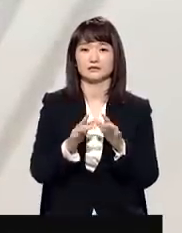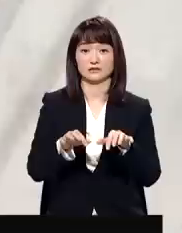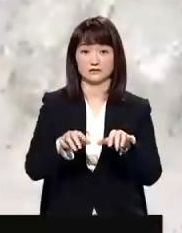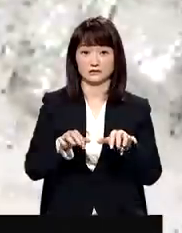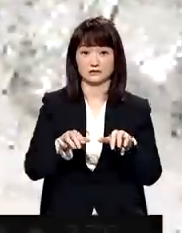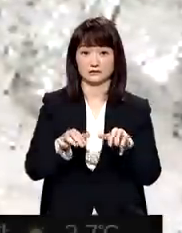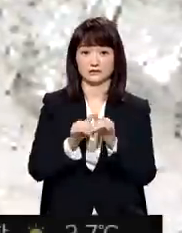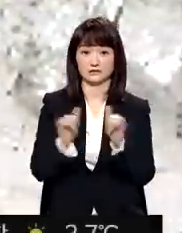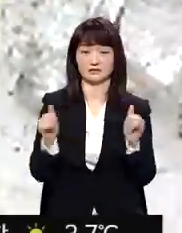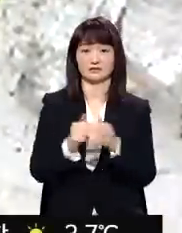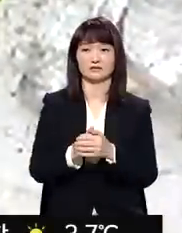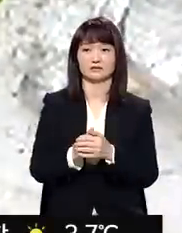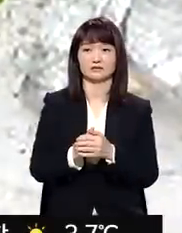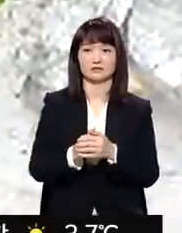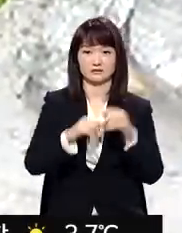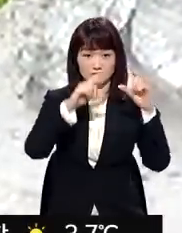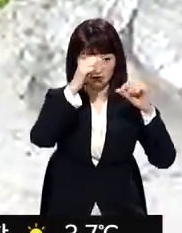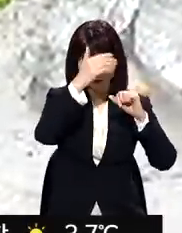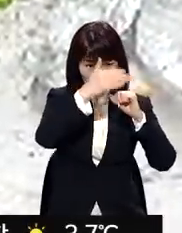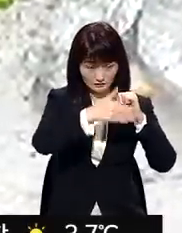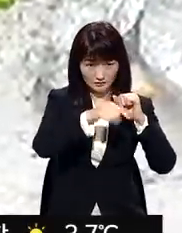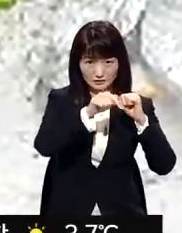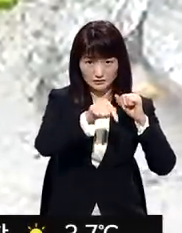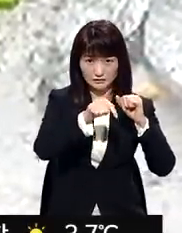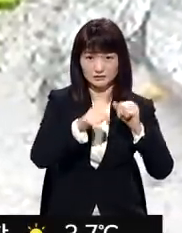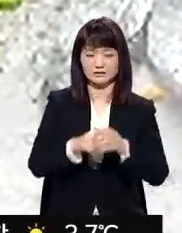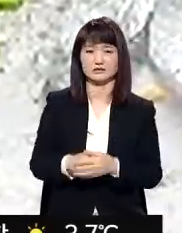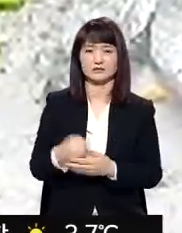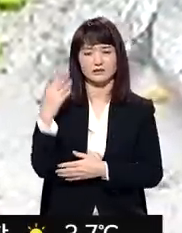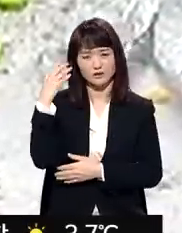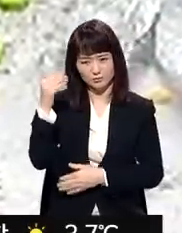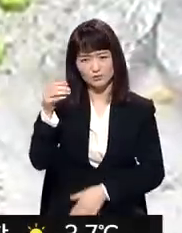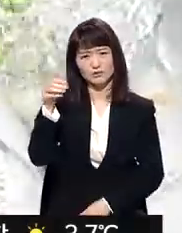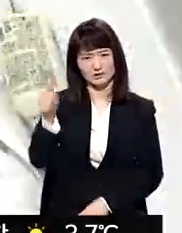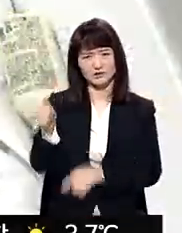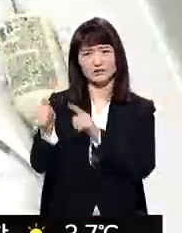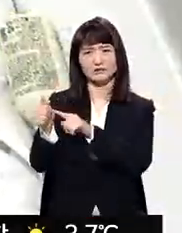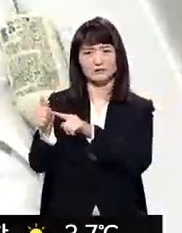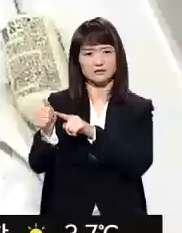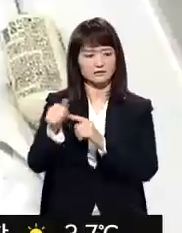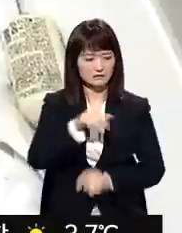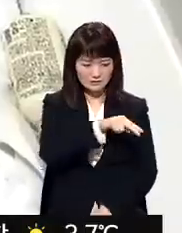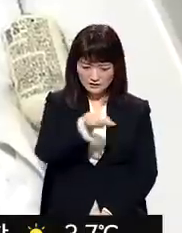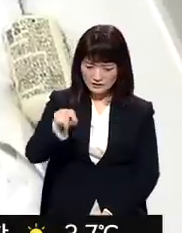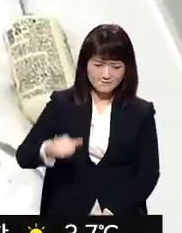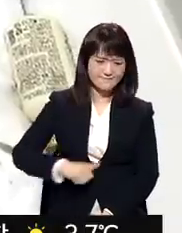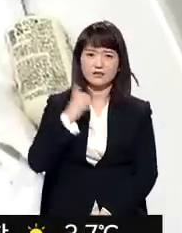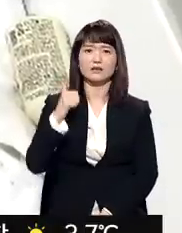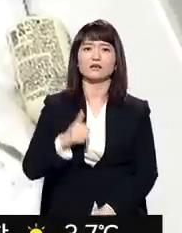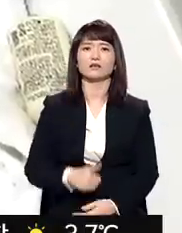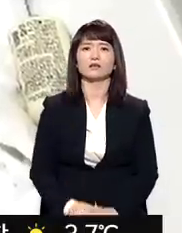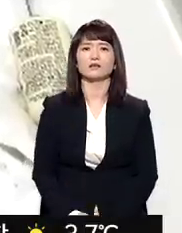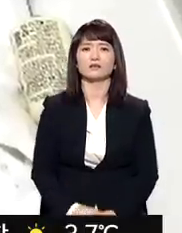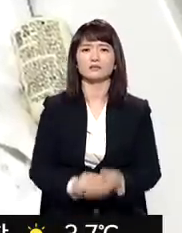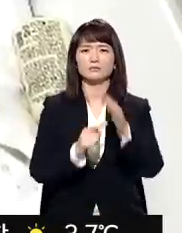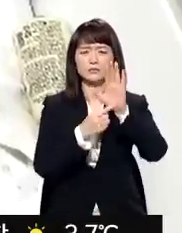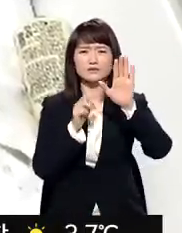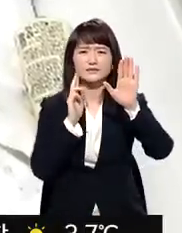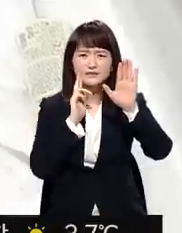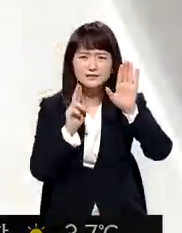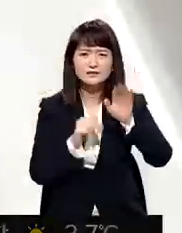글을 올린 분이 아 저 사진과 함께 글을 올린 분이 모텔 사장님이래요 저기 얼마나 화가 나셨으면 표현이 좀